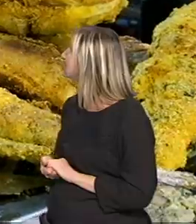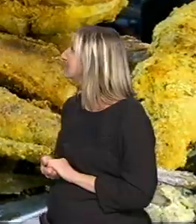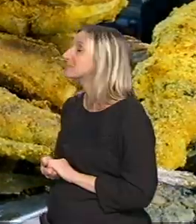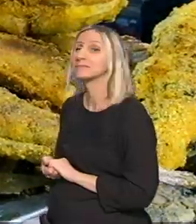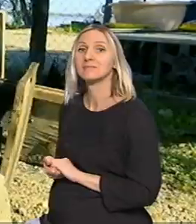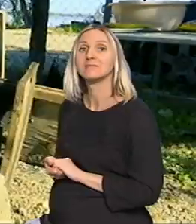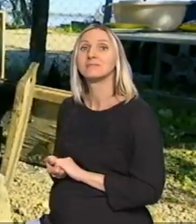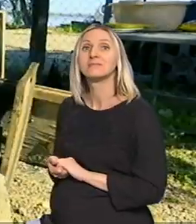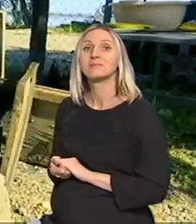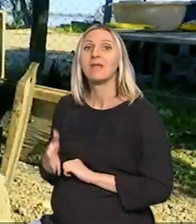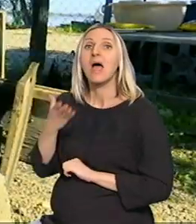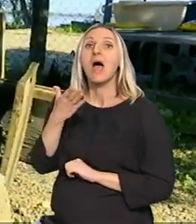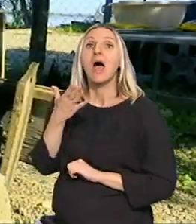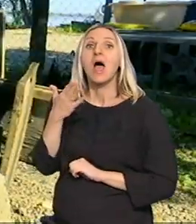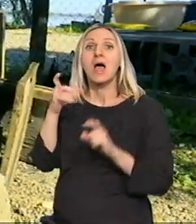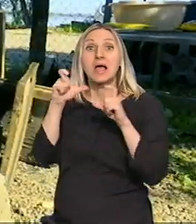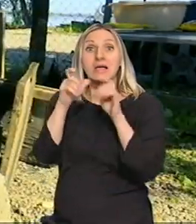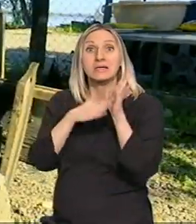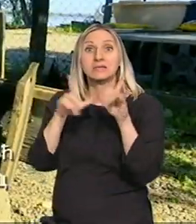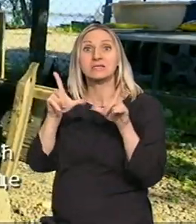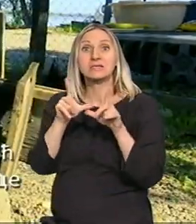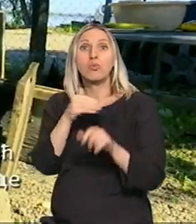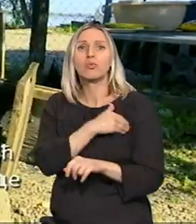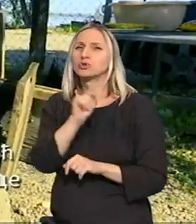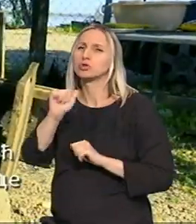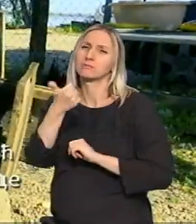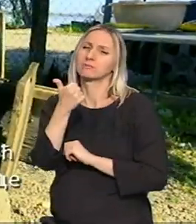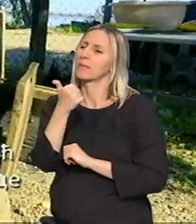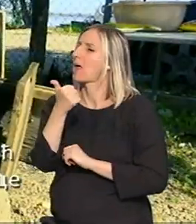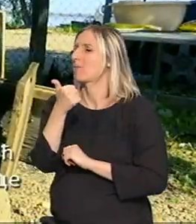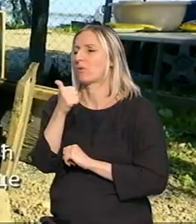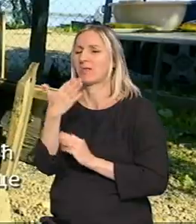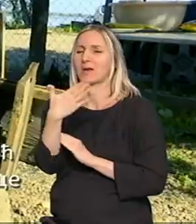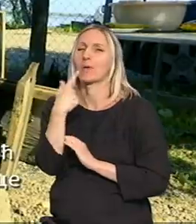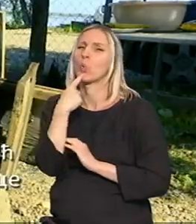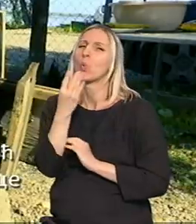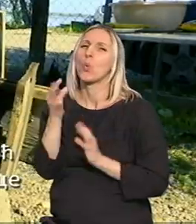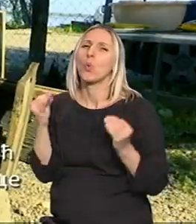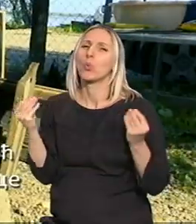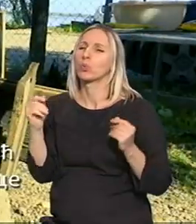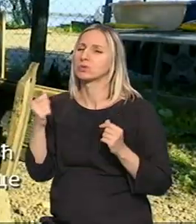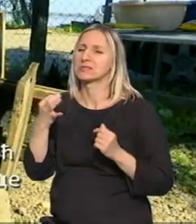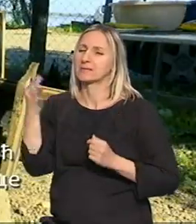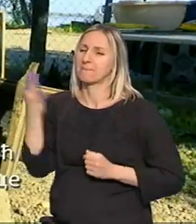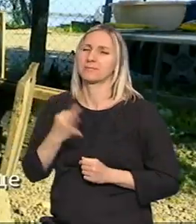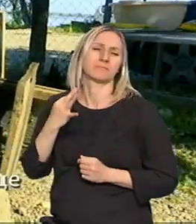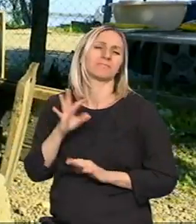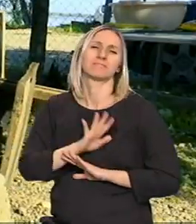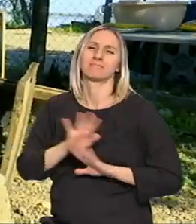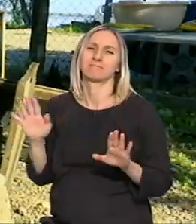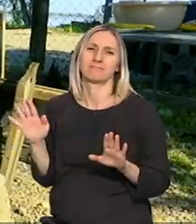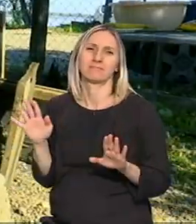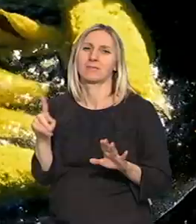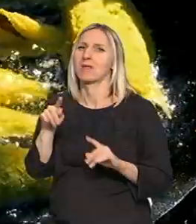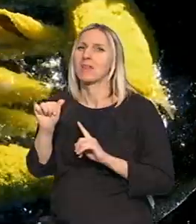Lepše ribe nema od smuđe. Smuđe je najukusnija riba. Za tanjiraču